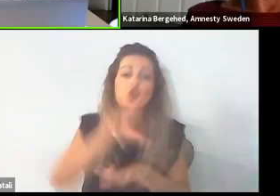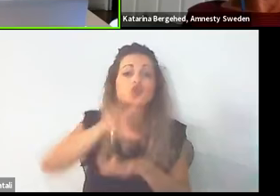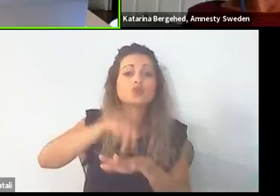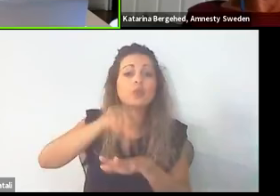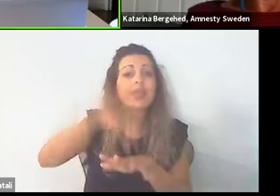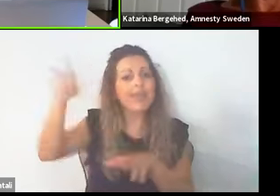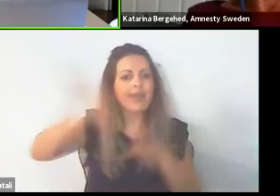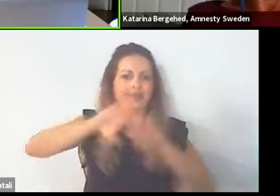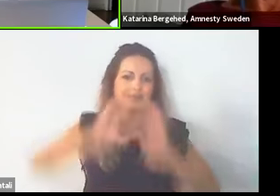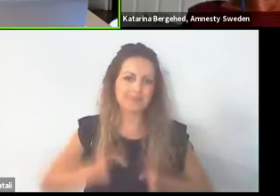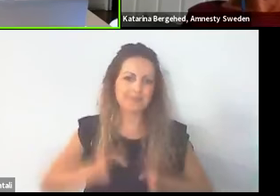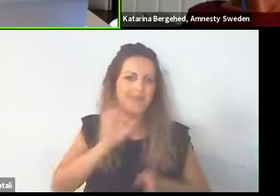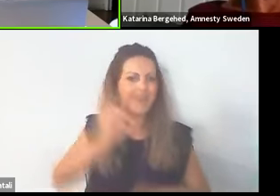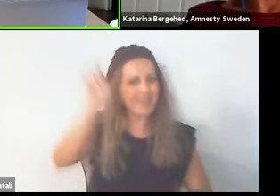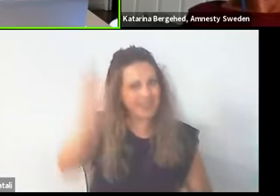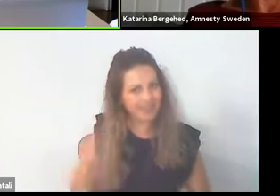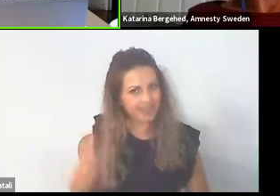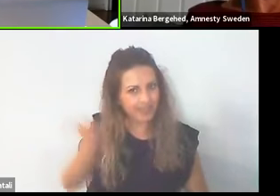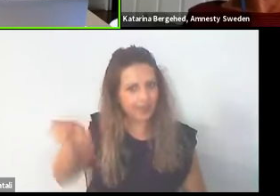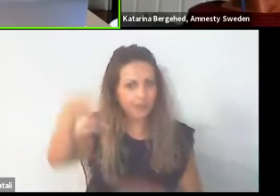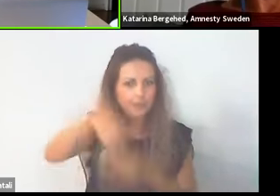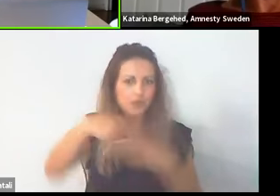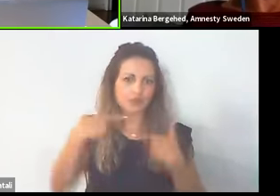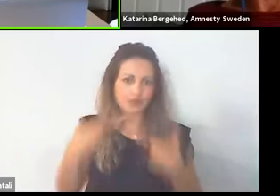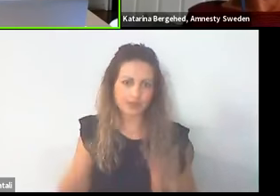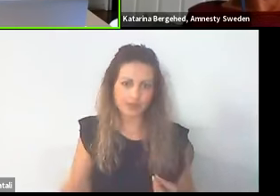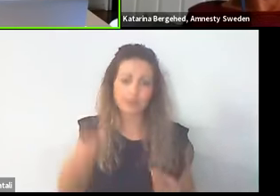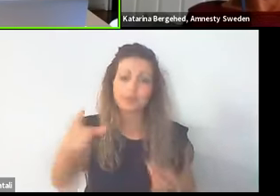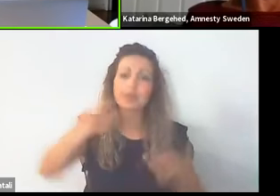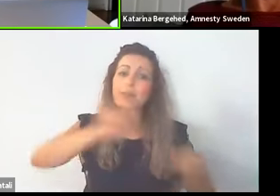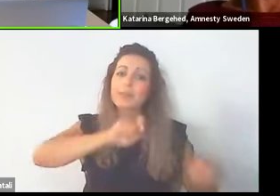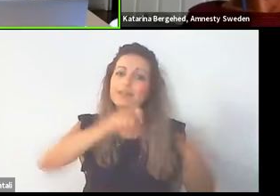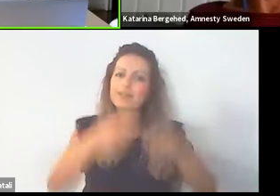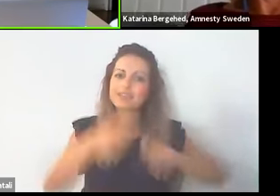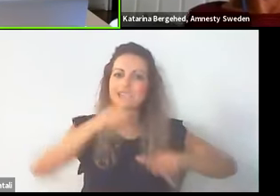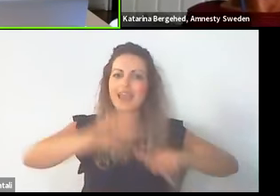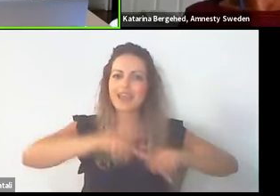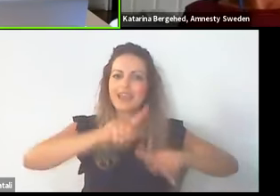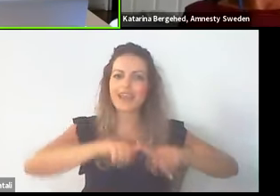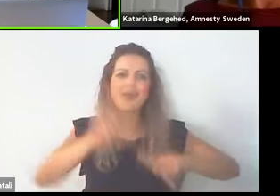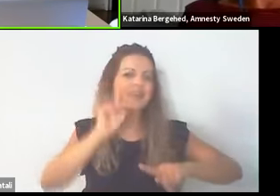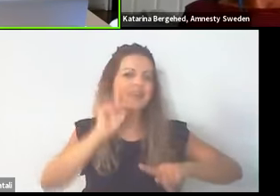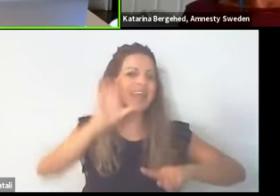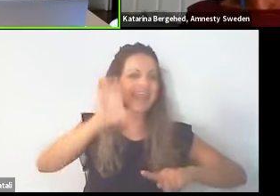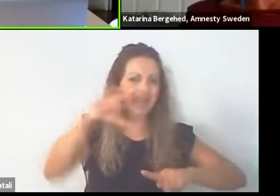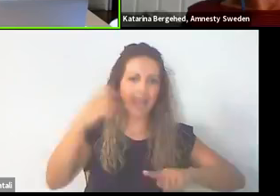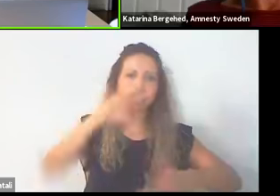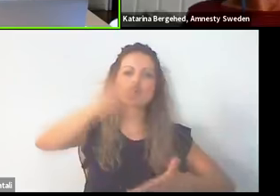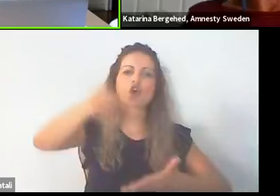θα μεταφράσει στα ελληνικά η Ειρήνη, που έχει σήμερα πολλαπλούς